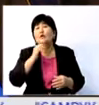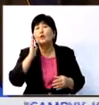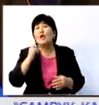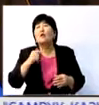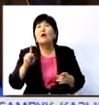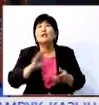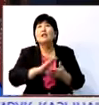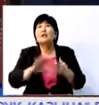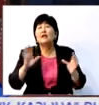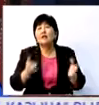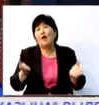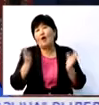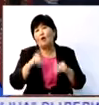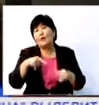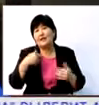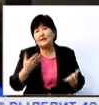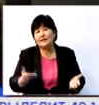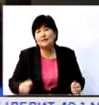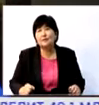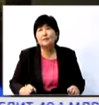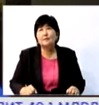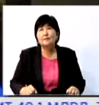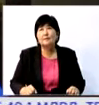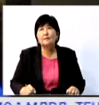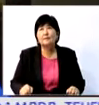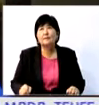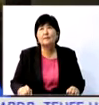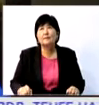бәле жәледен сақтасын. Ау, мен айтқаныңыз келсін.